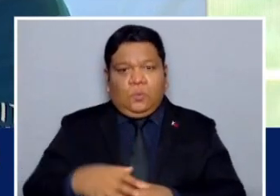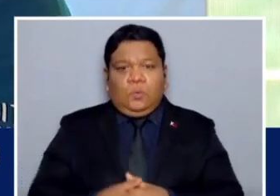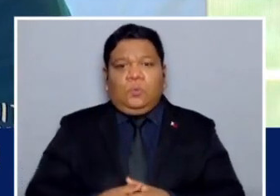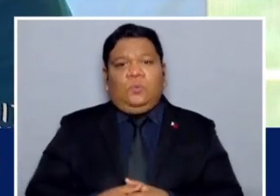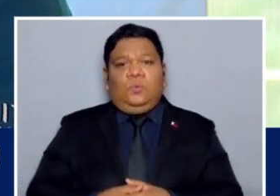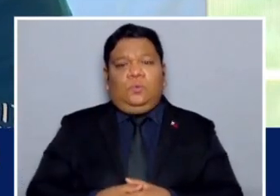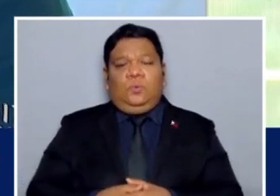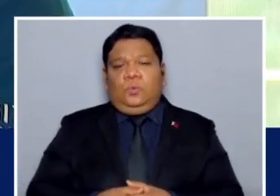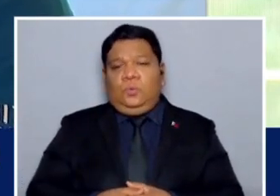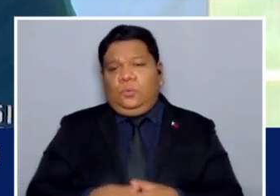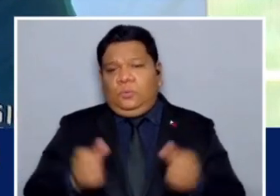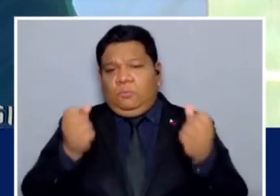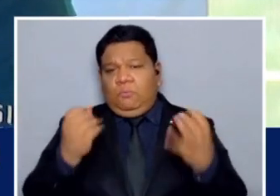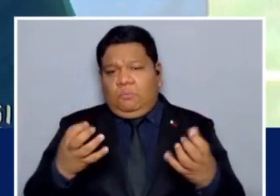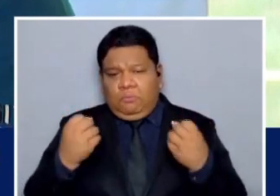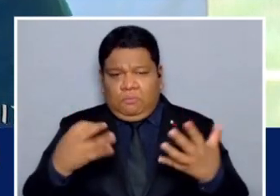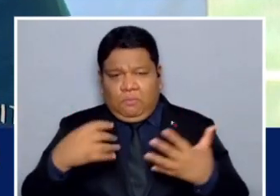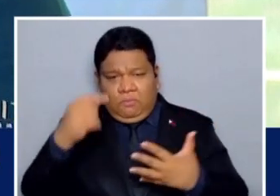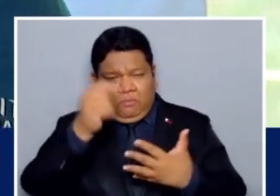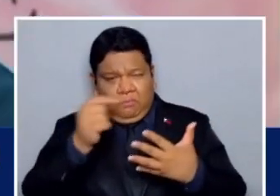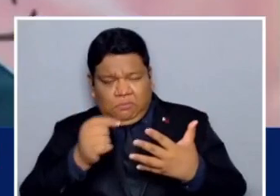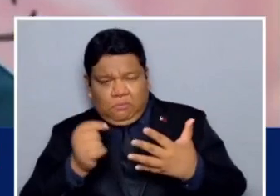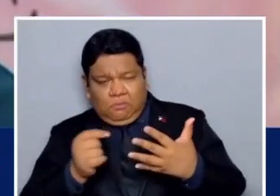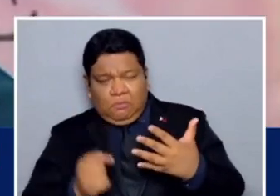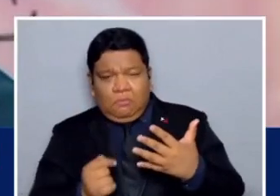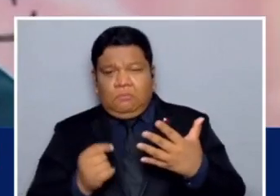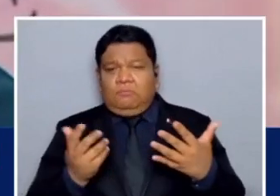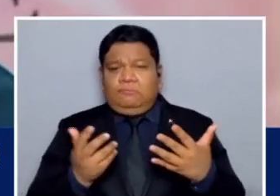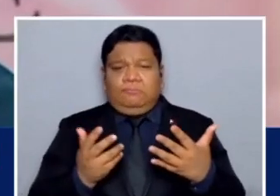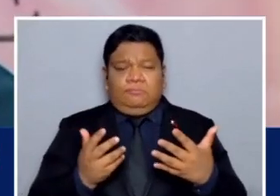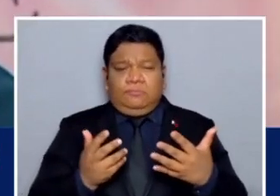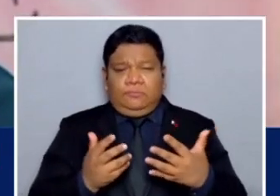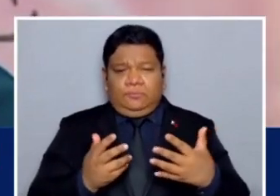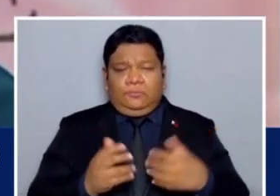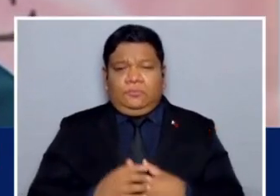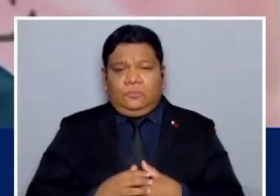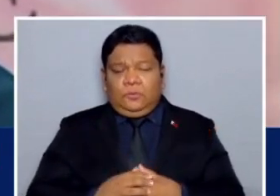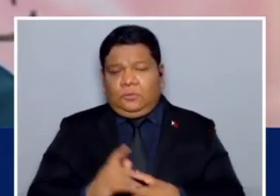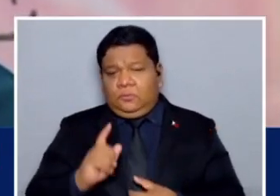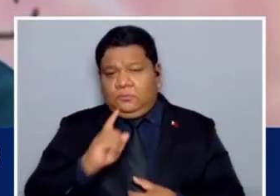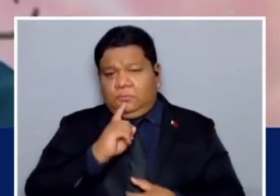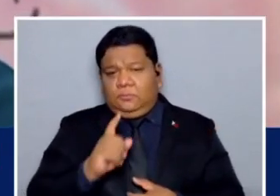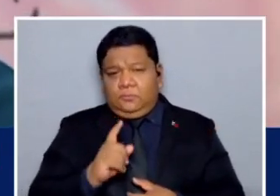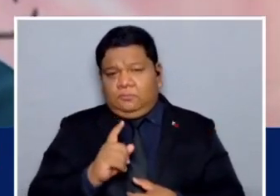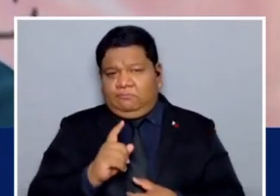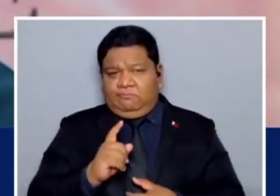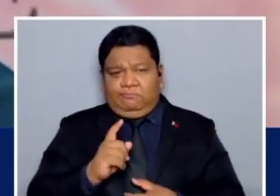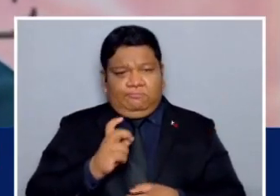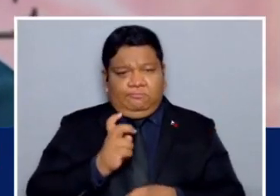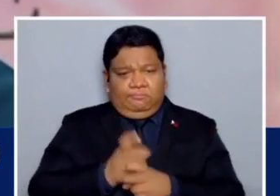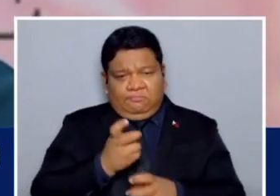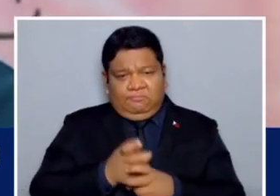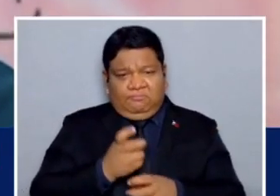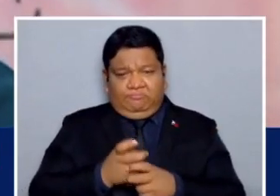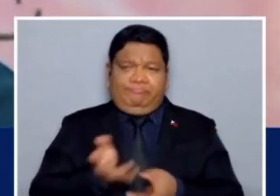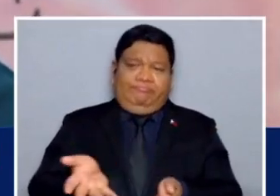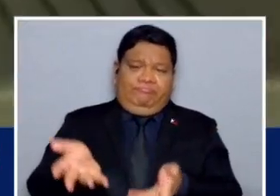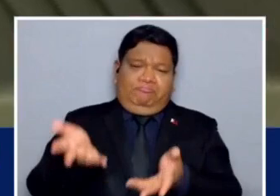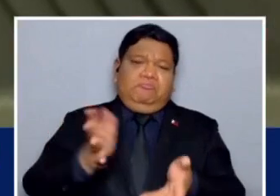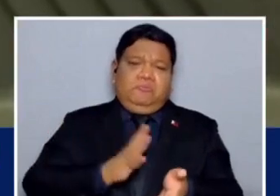na sigasuhin ng mga kapartido, mga schedule namin. Tapos biglang iusog. Eh, sila-sila na lang.